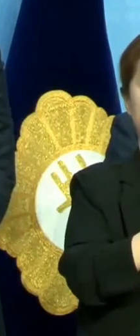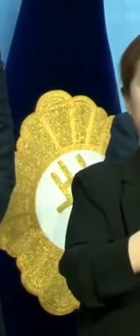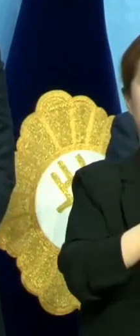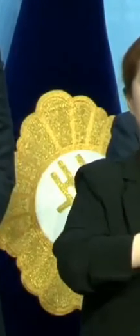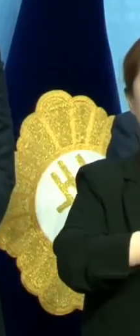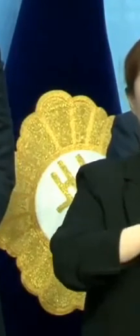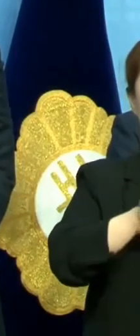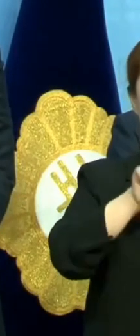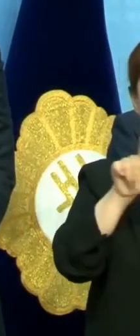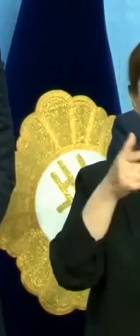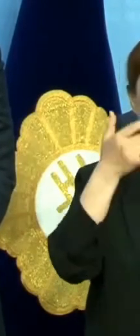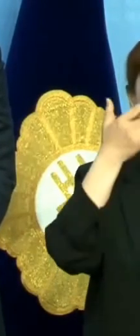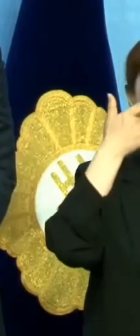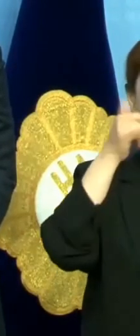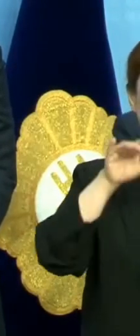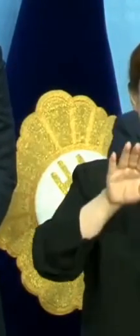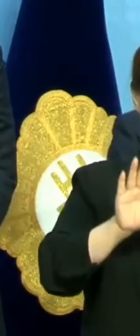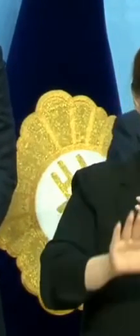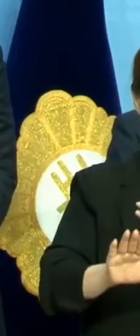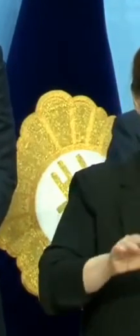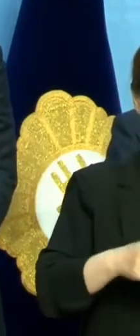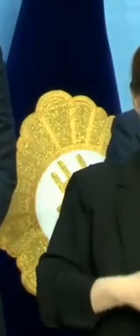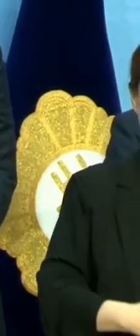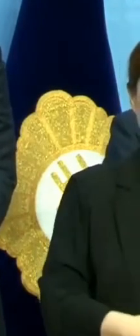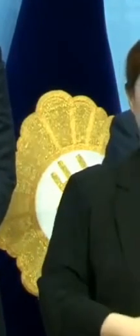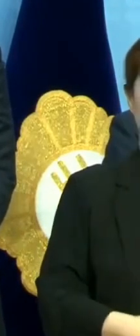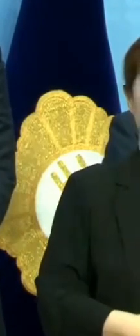잘 사는 부모 밑에서